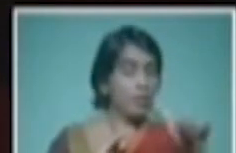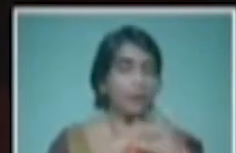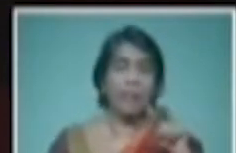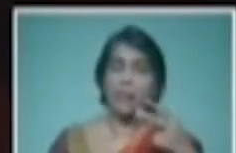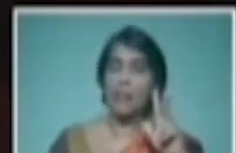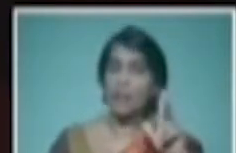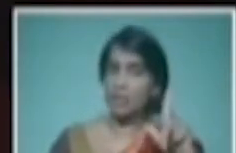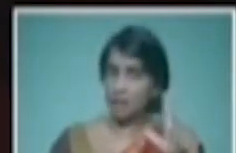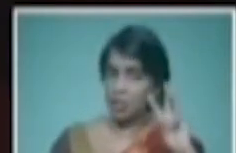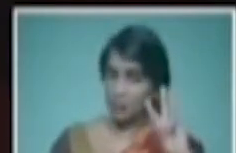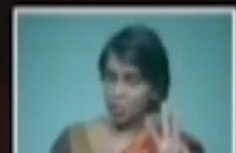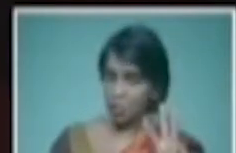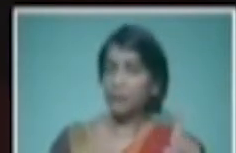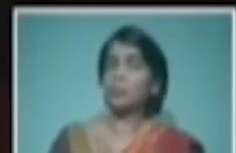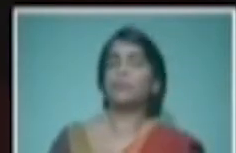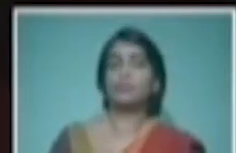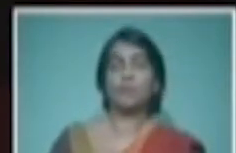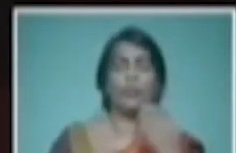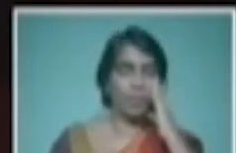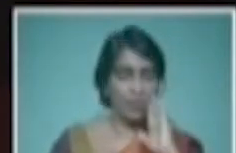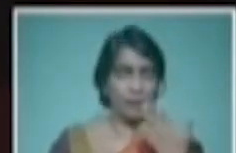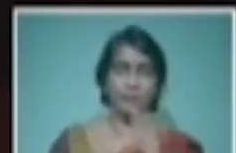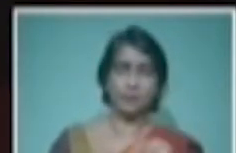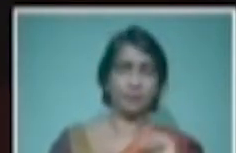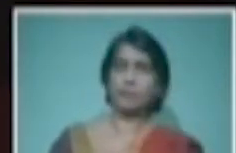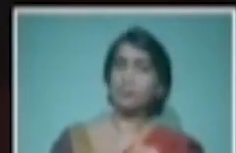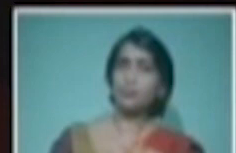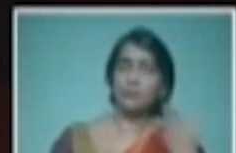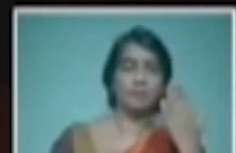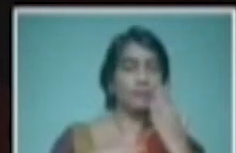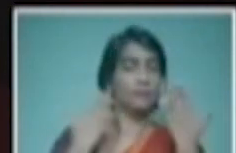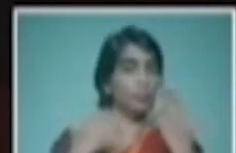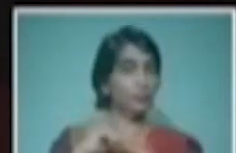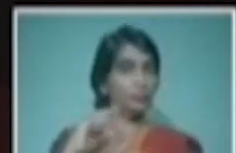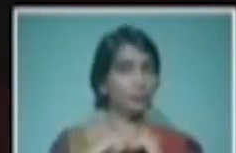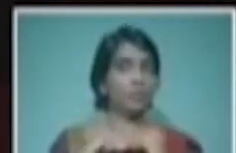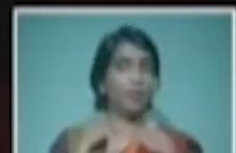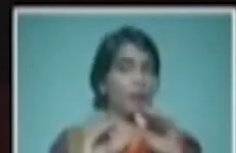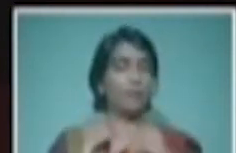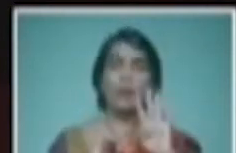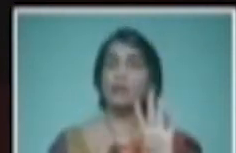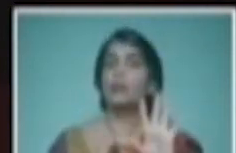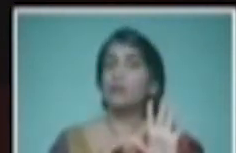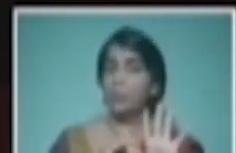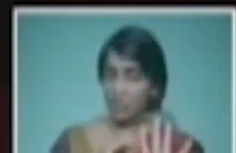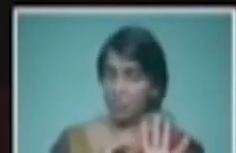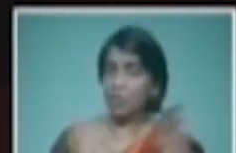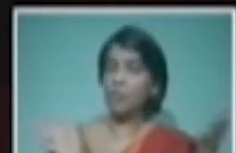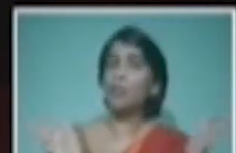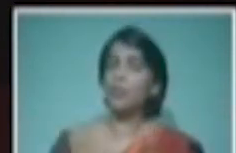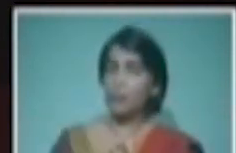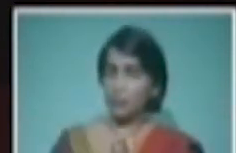हत्ततुनत एवगेम संप्रदायिक नोन हस्तकर्मांत गम्मान हतलिस पहत में